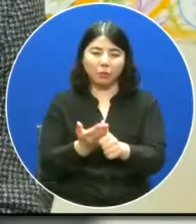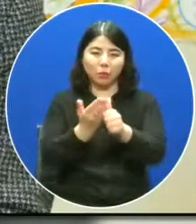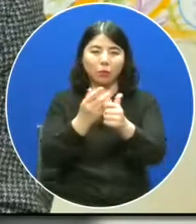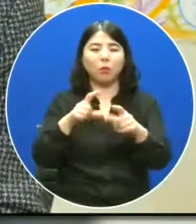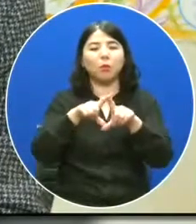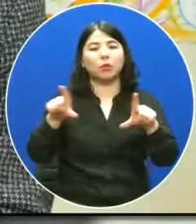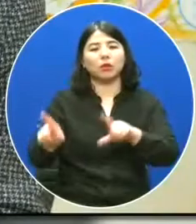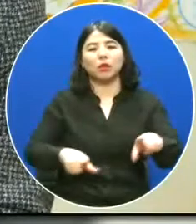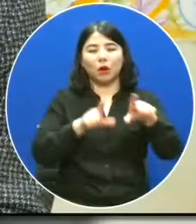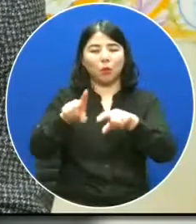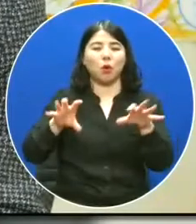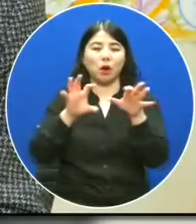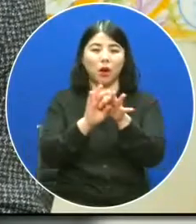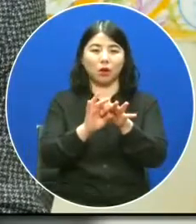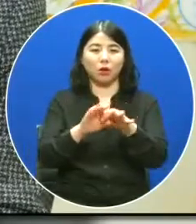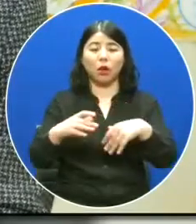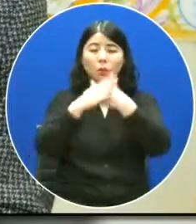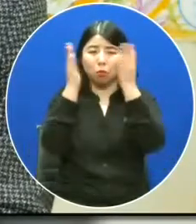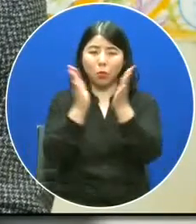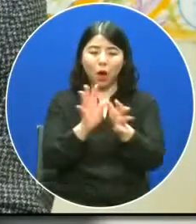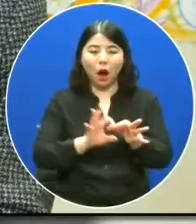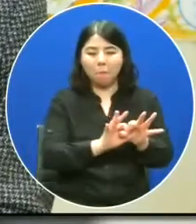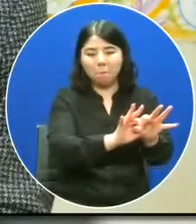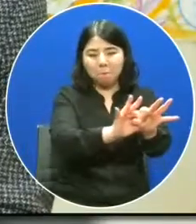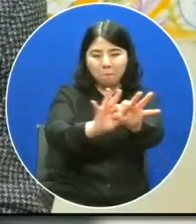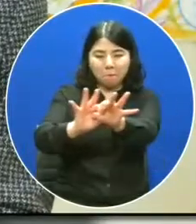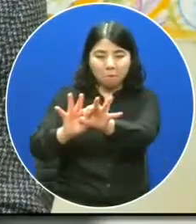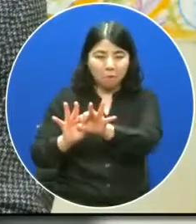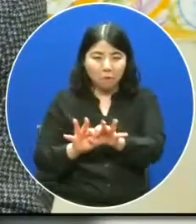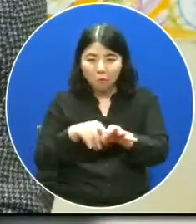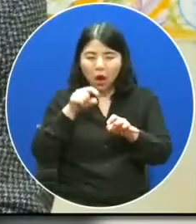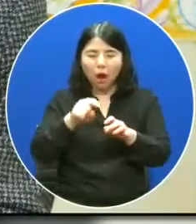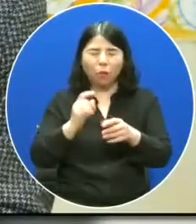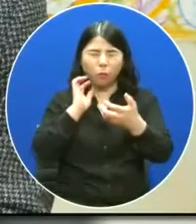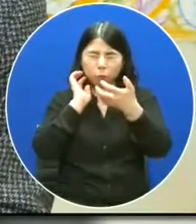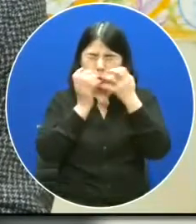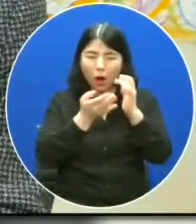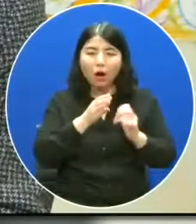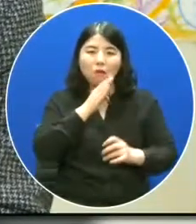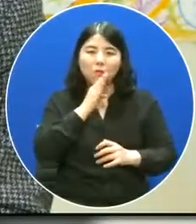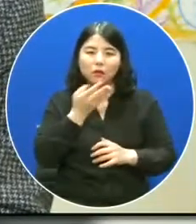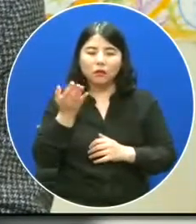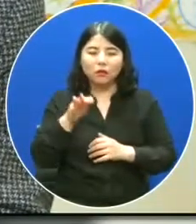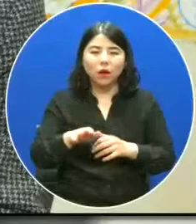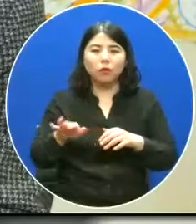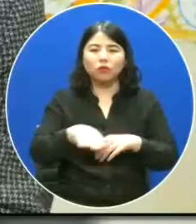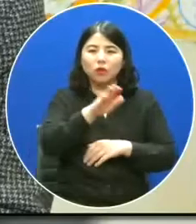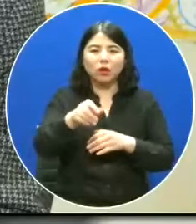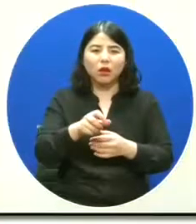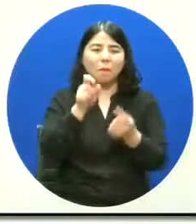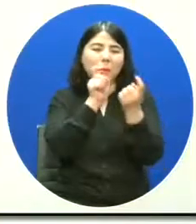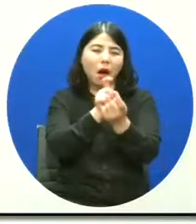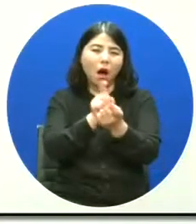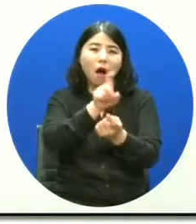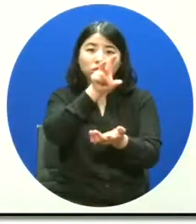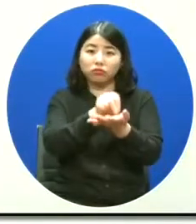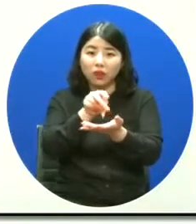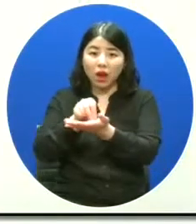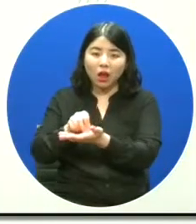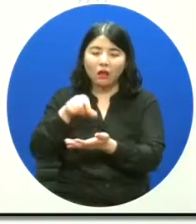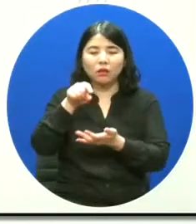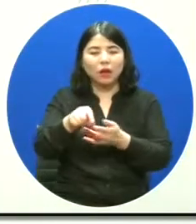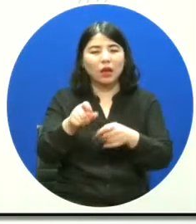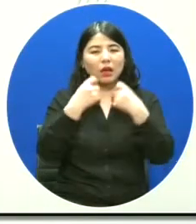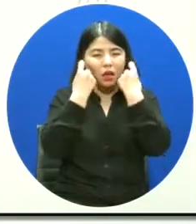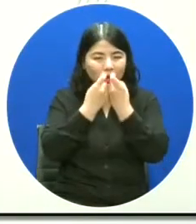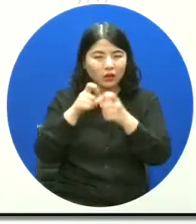관련된 것들입니다. 모든 것이 연결되어 복잡해진 현대사회에서 우리에게 누적된 문제들은 이제 개인이나